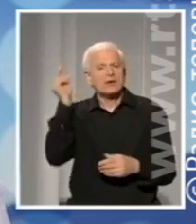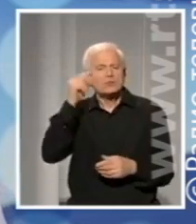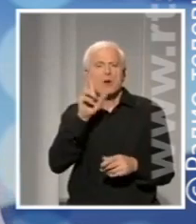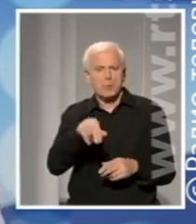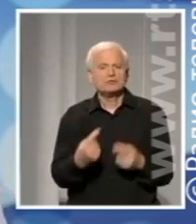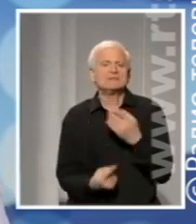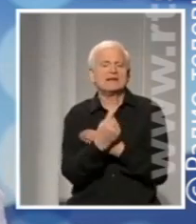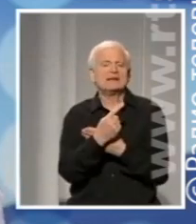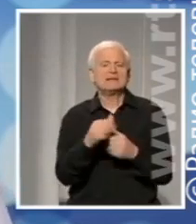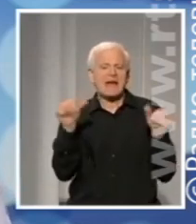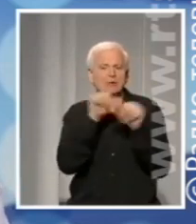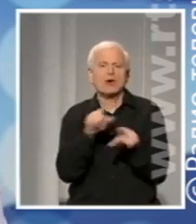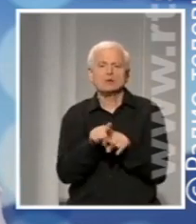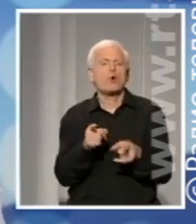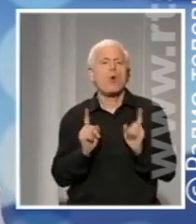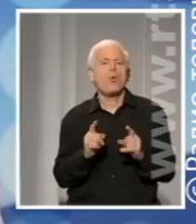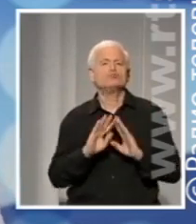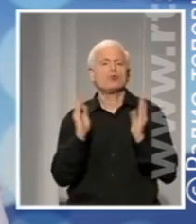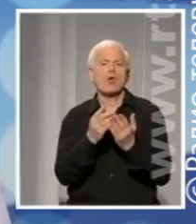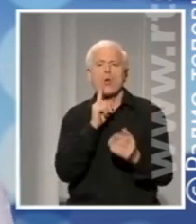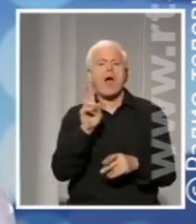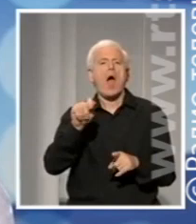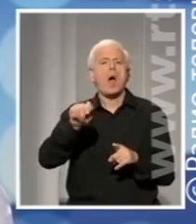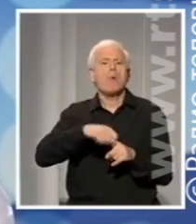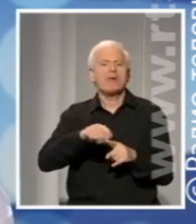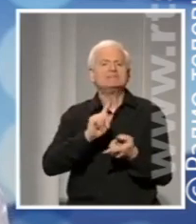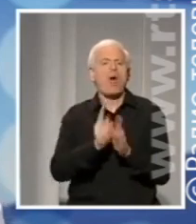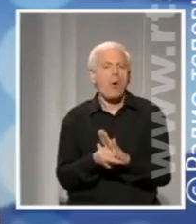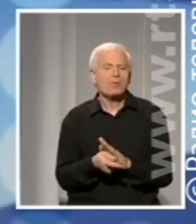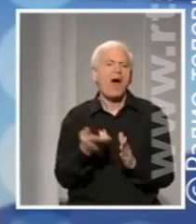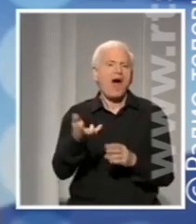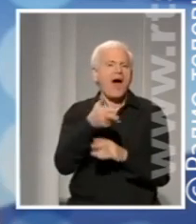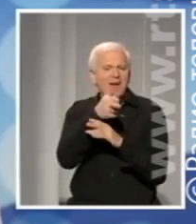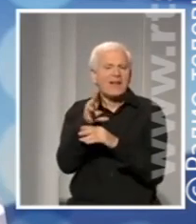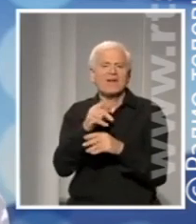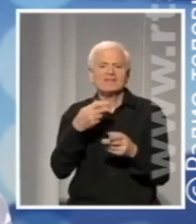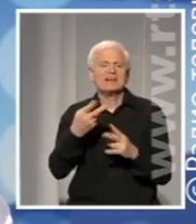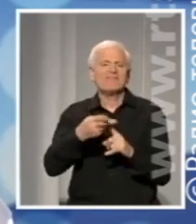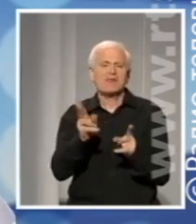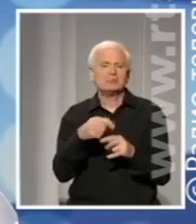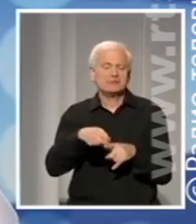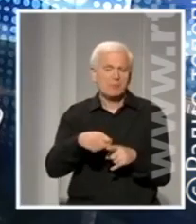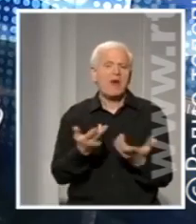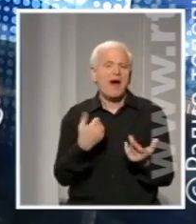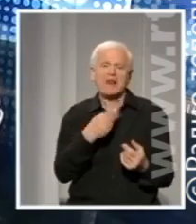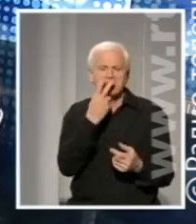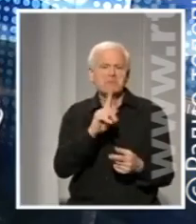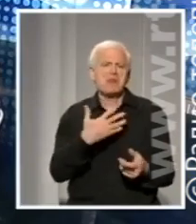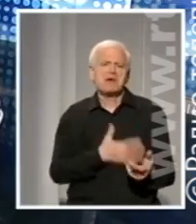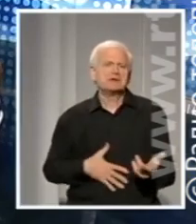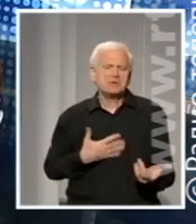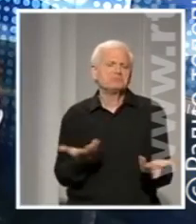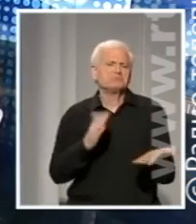desi greška i učionici koja može da se vrlo brzo da se ispravi. Tako da ne vidim da je to sada nešto toliko strašno.